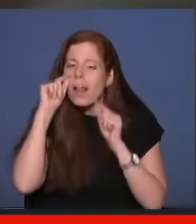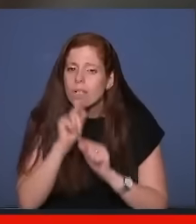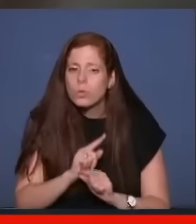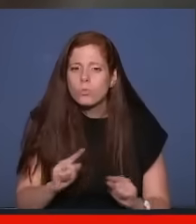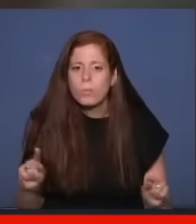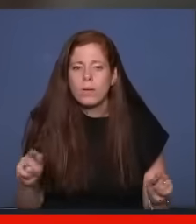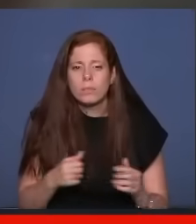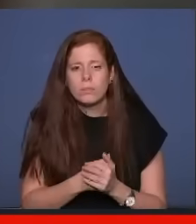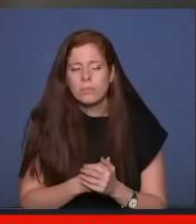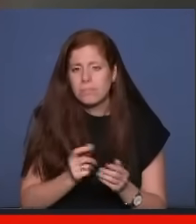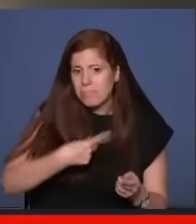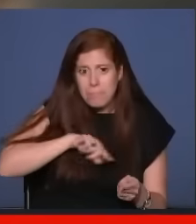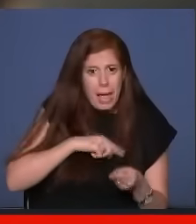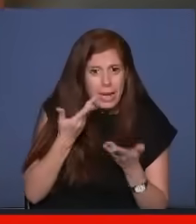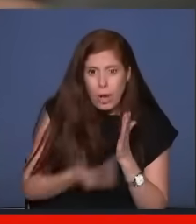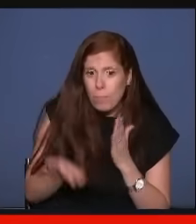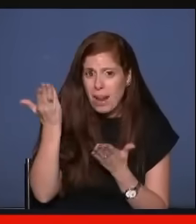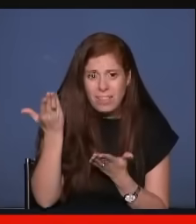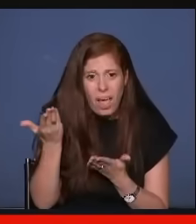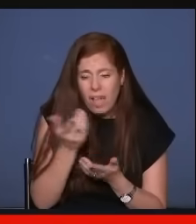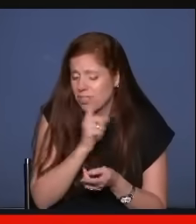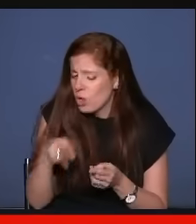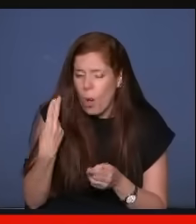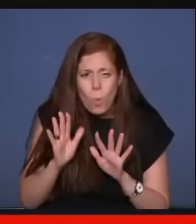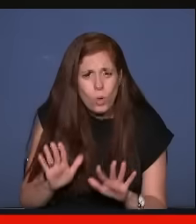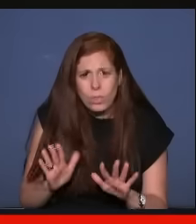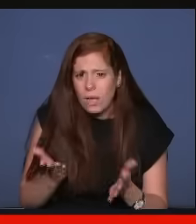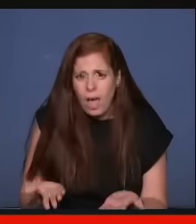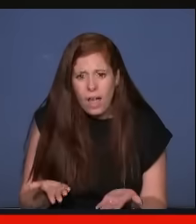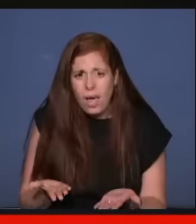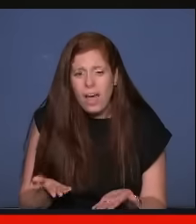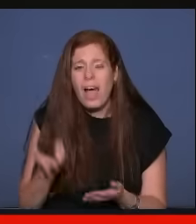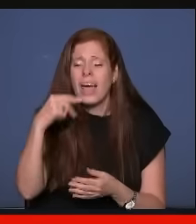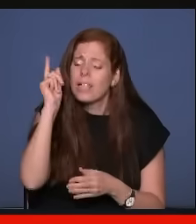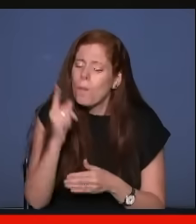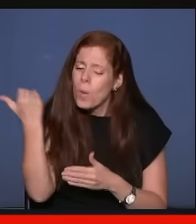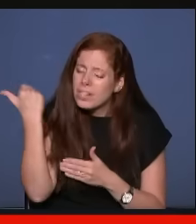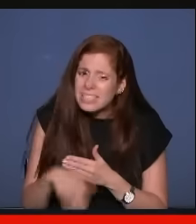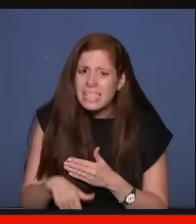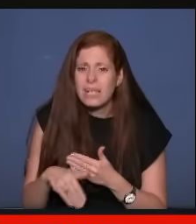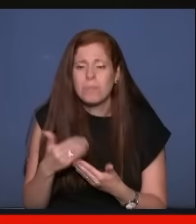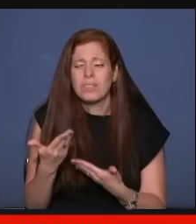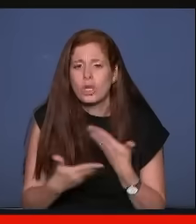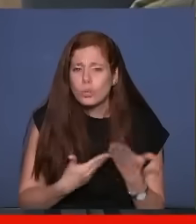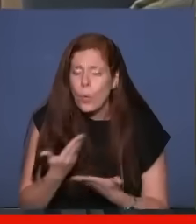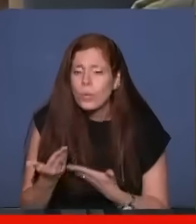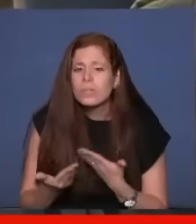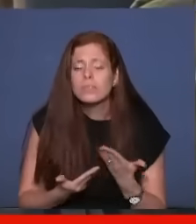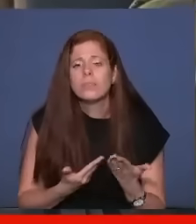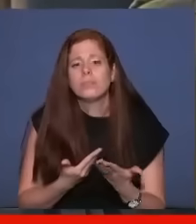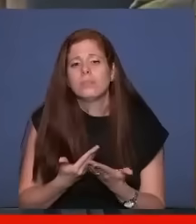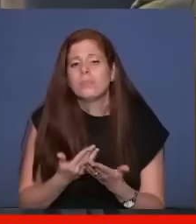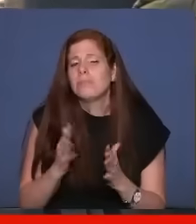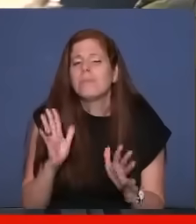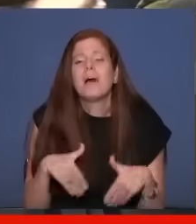מה אנחנו בלעדיך? זה לא אמור להיות ככה. היית אמור לסיים אותו את השירות? מה הייתי